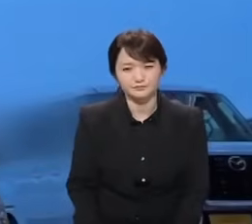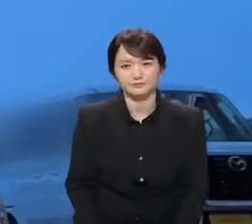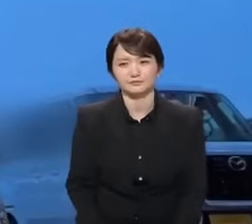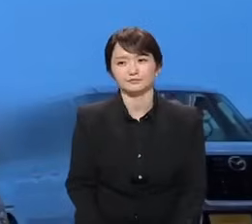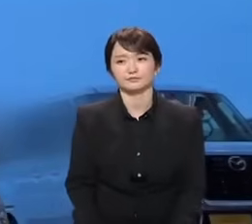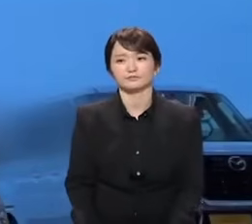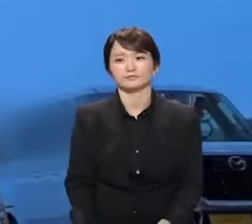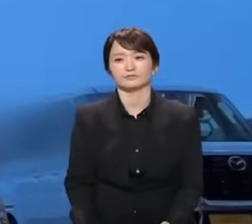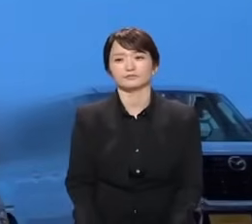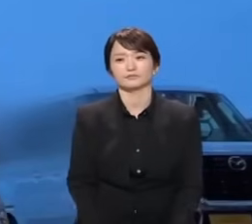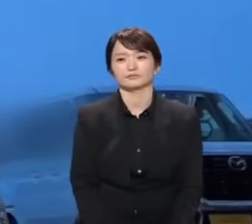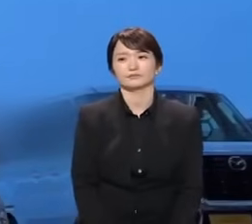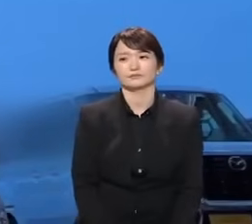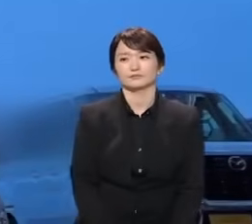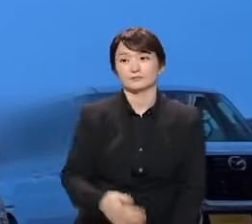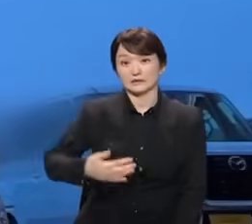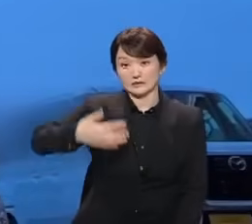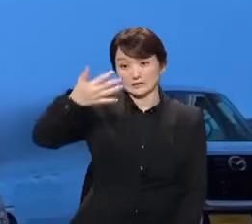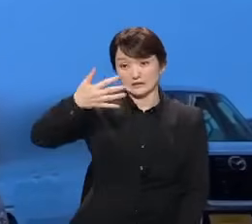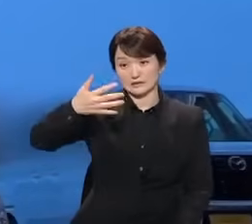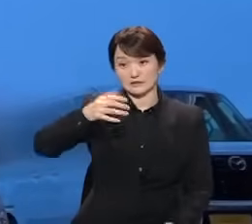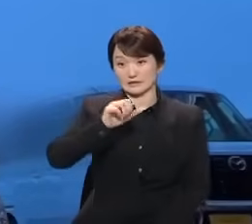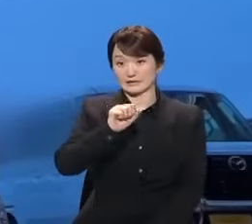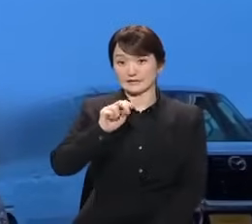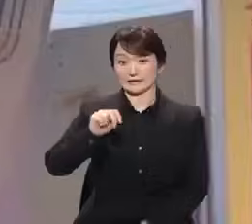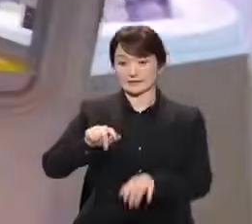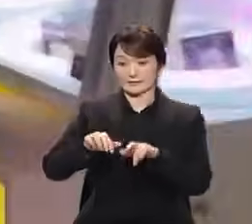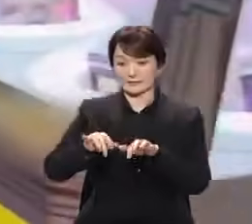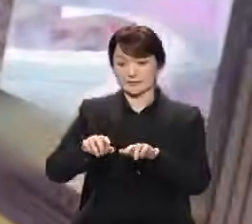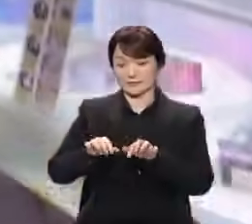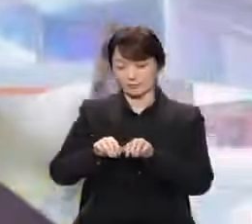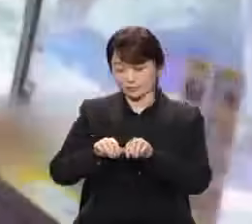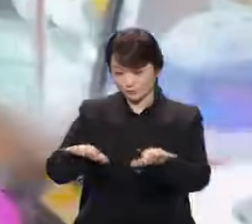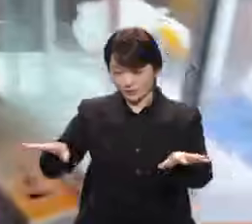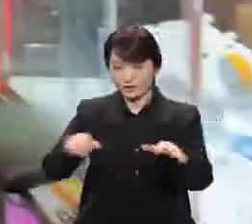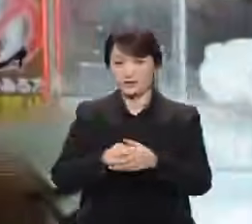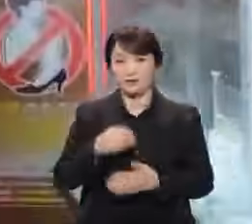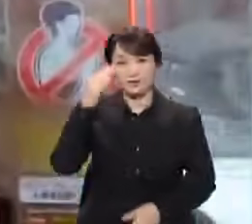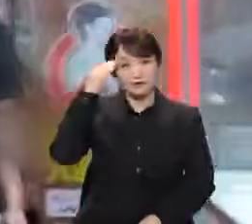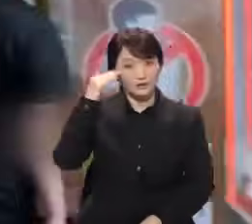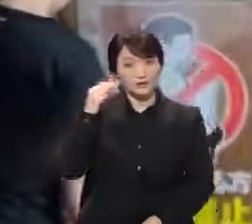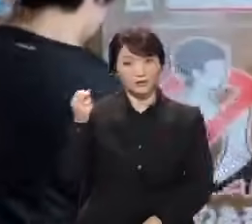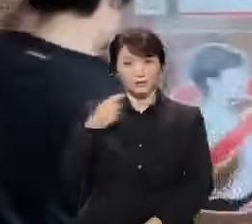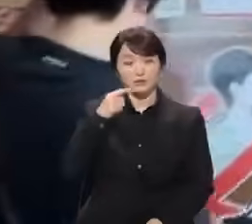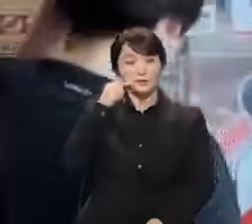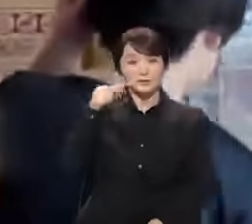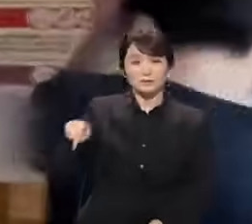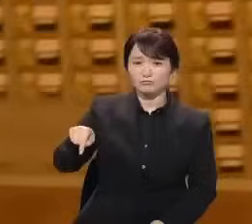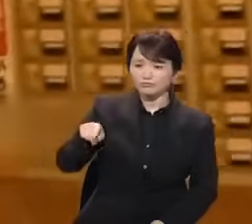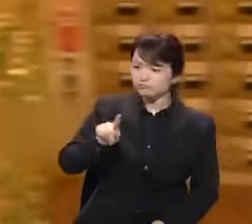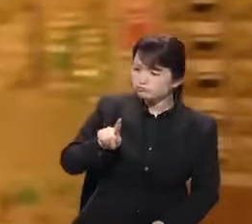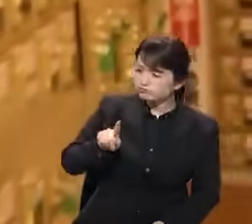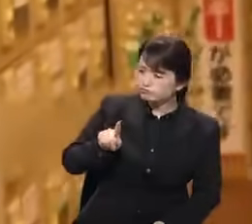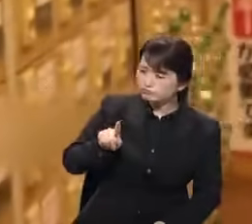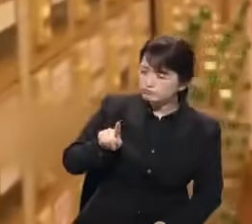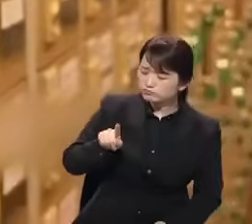정말 아니 이 영상이 SNS를 통해서 퍼지면서 우리나라뿐만 아니라 일본에서도 야 이게 지금 뭐 하는 거야 하면서 막 논란이